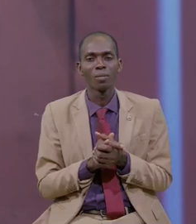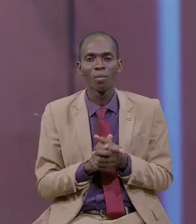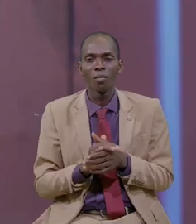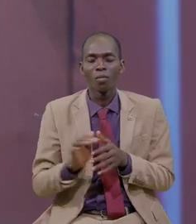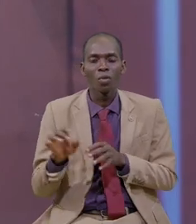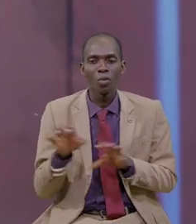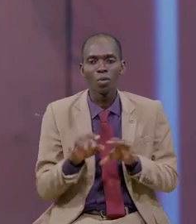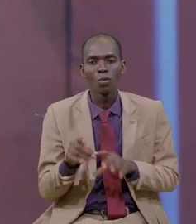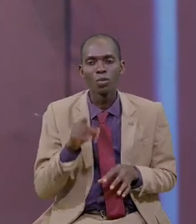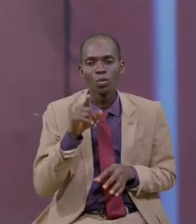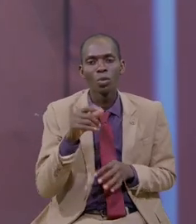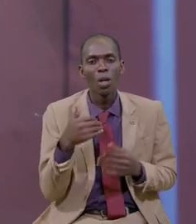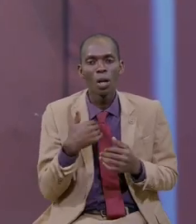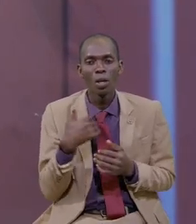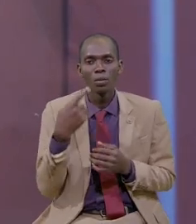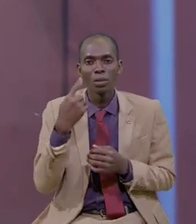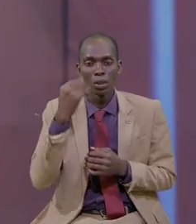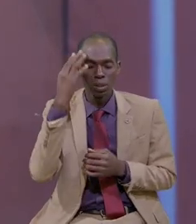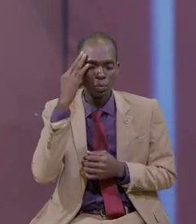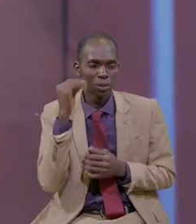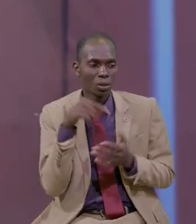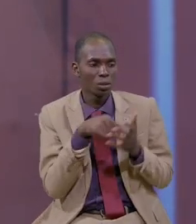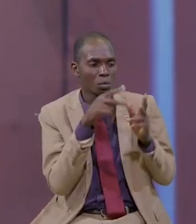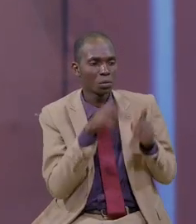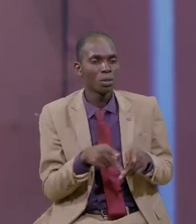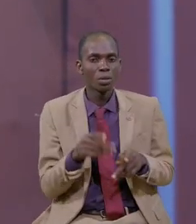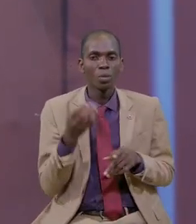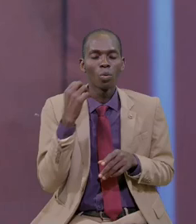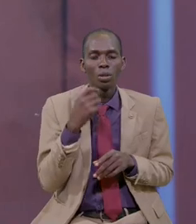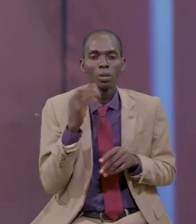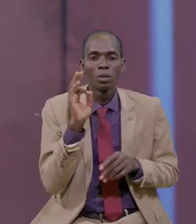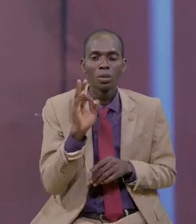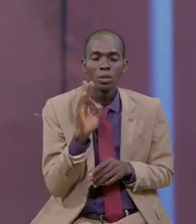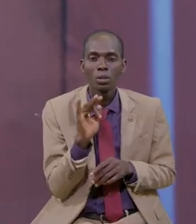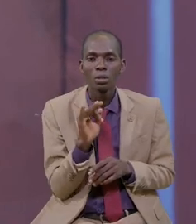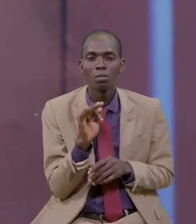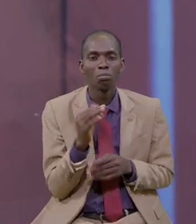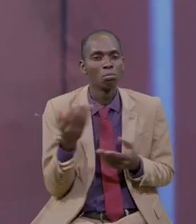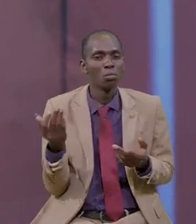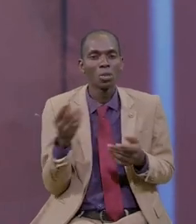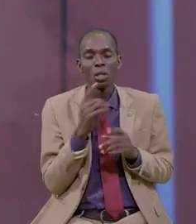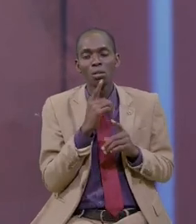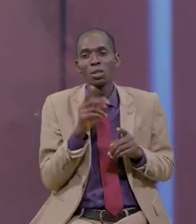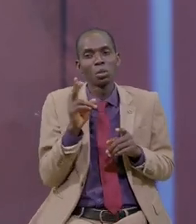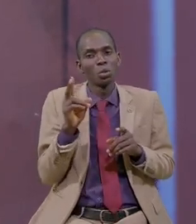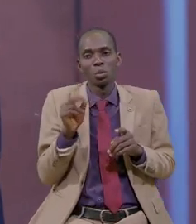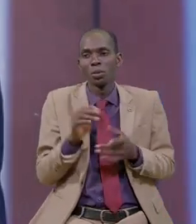que ce prédicateur en train de prêcher, il doit admettre qu'il n'en avait pas? Et on a lancé